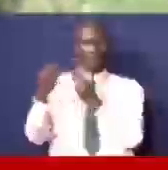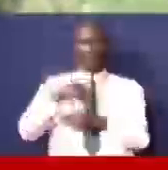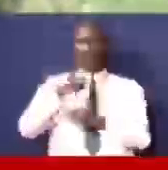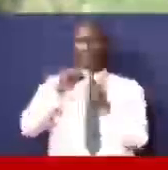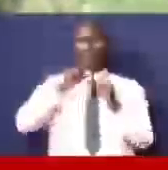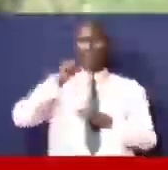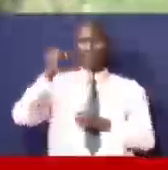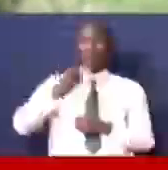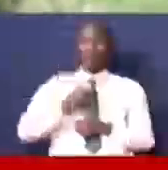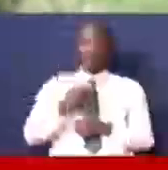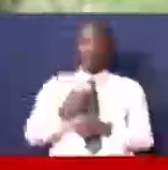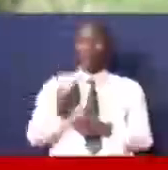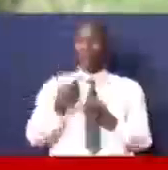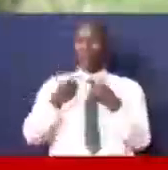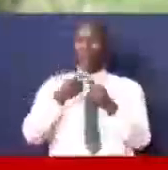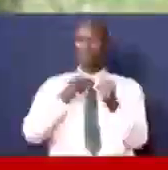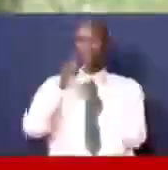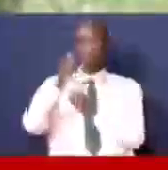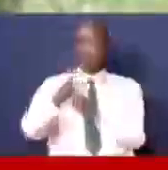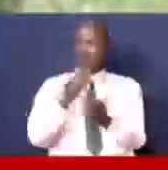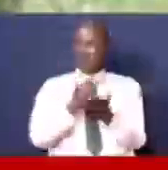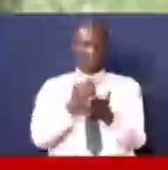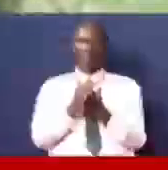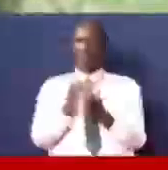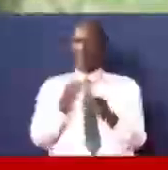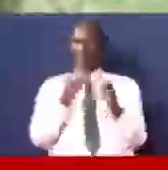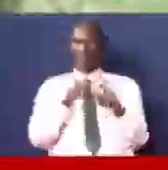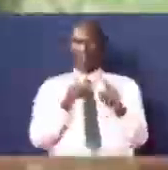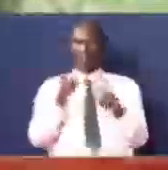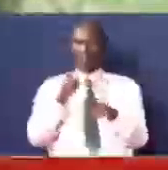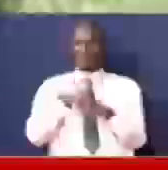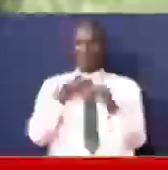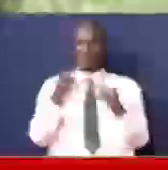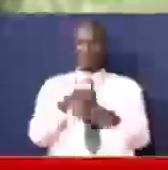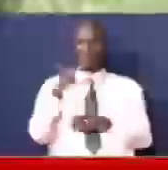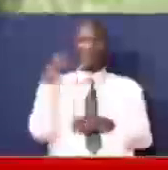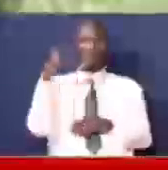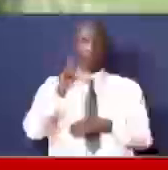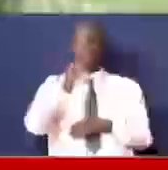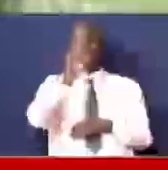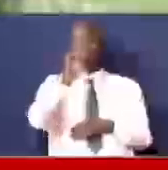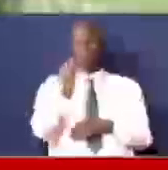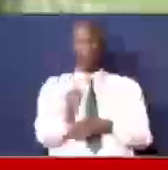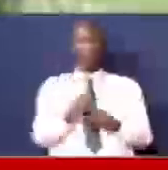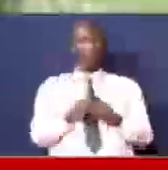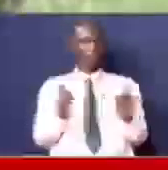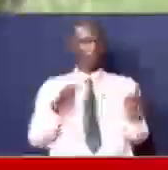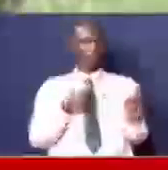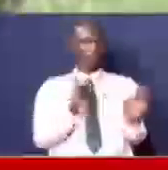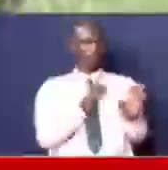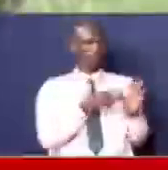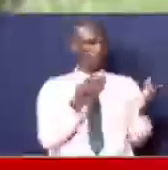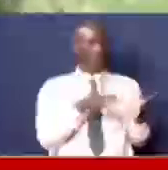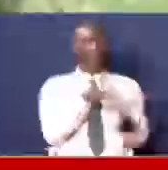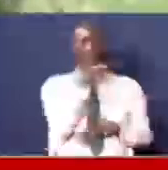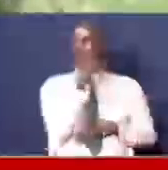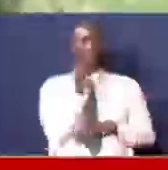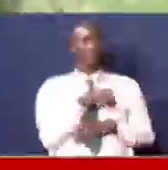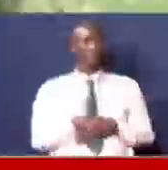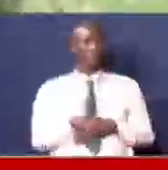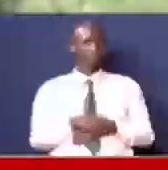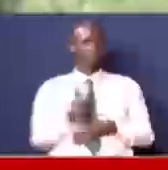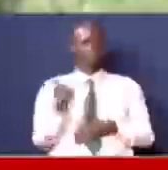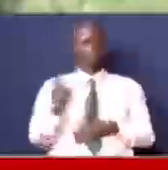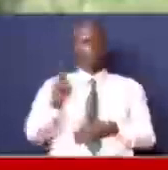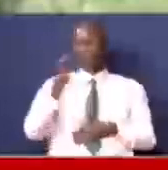kisiasa. Tuumie kwa asa. Onakawe bindane yeni chama ni wa UDA. Yes. Na kwa ni kwa Azimio One